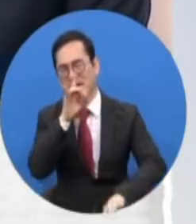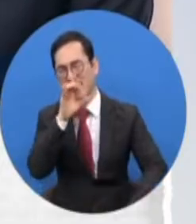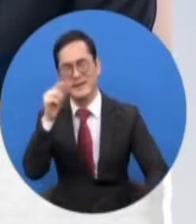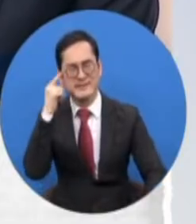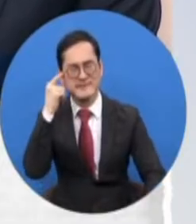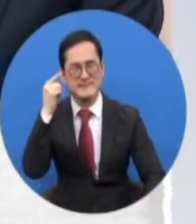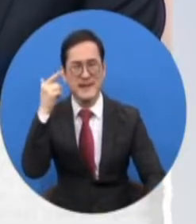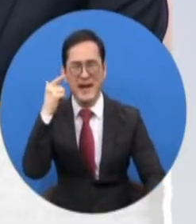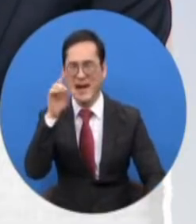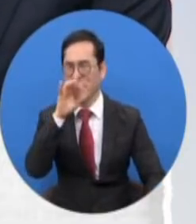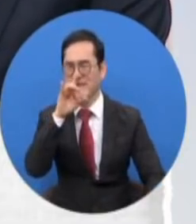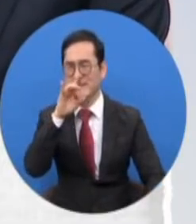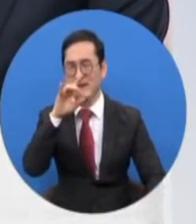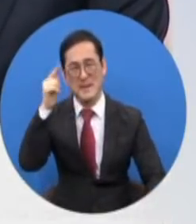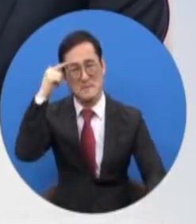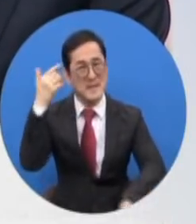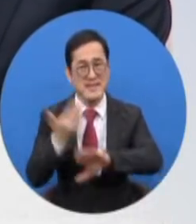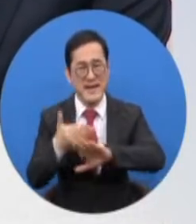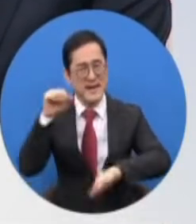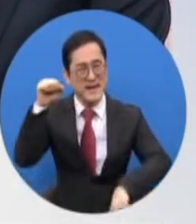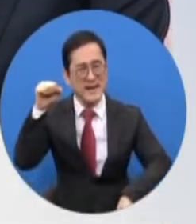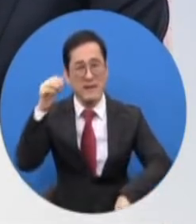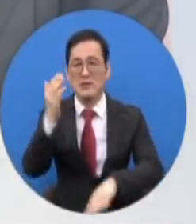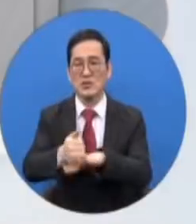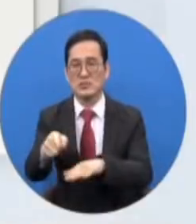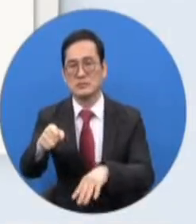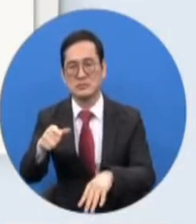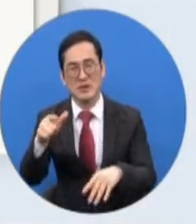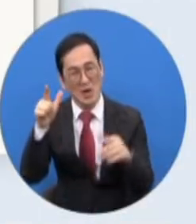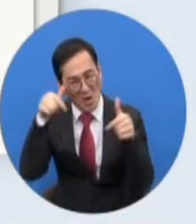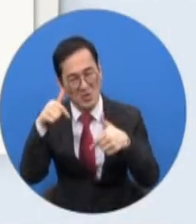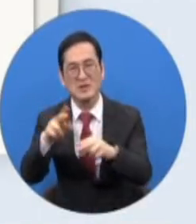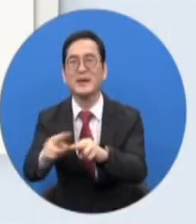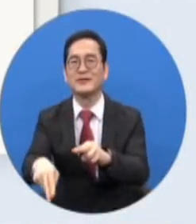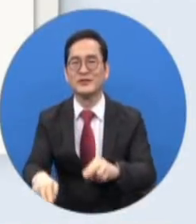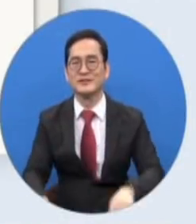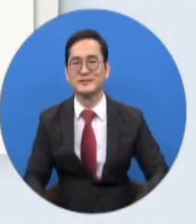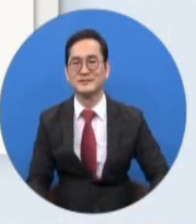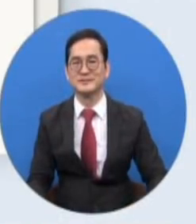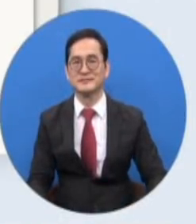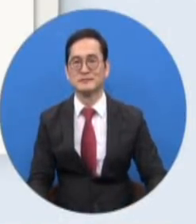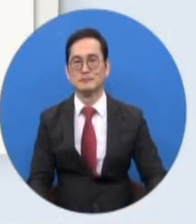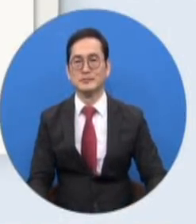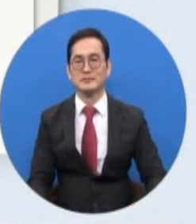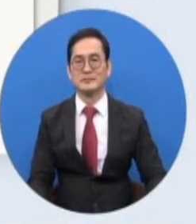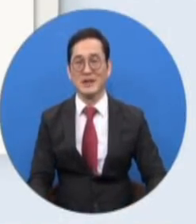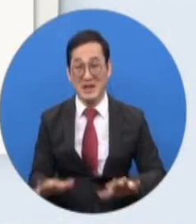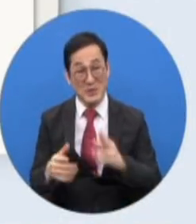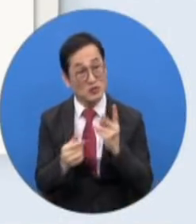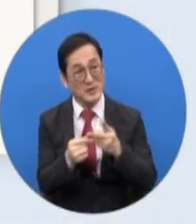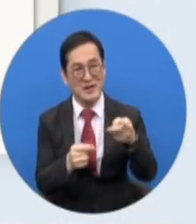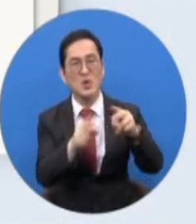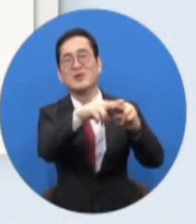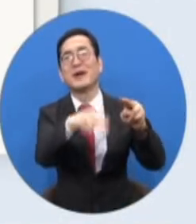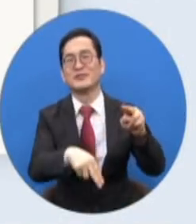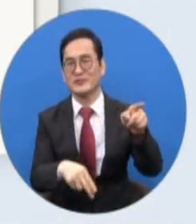뭔지를 잘 봐야 된다는 생각이 들고 그 의미는 결국은 문재인 대통령, 문재인 정부에서